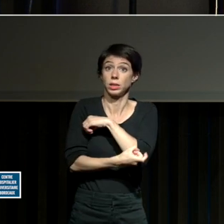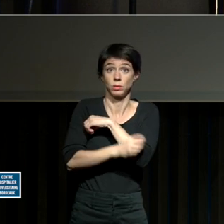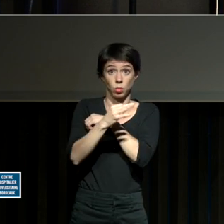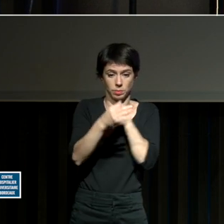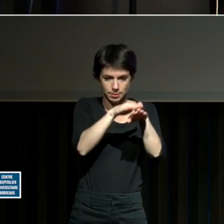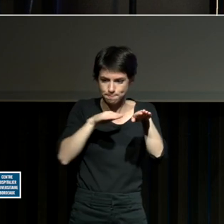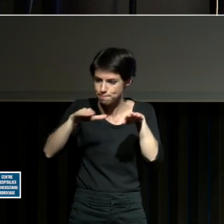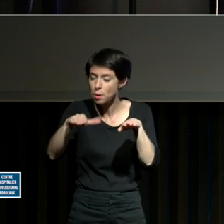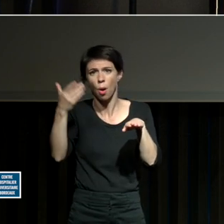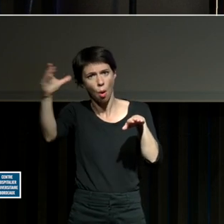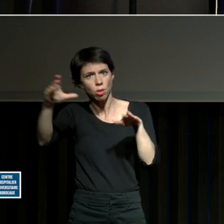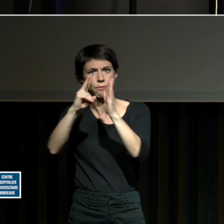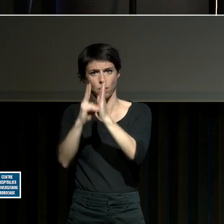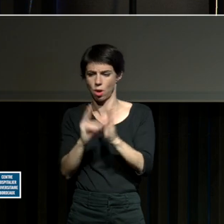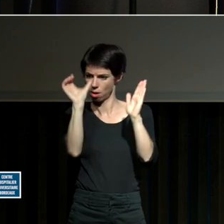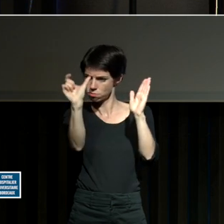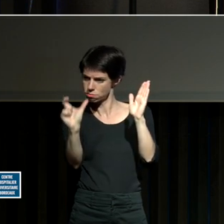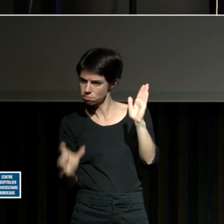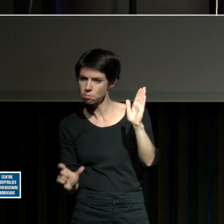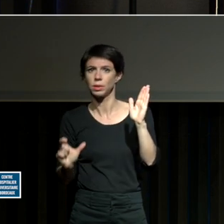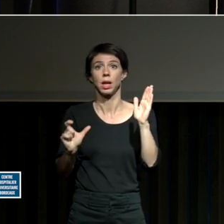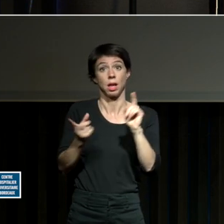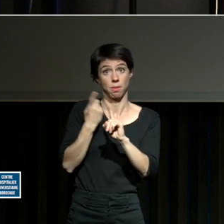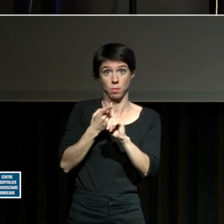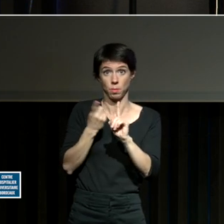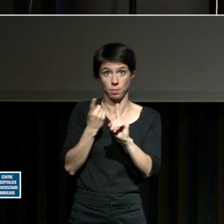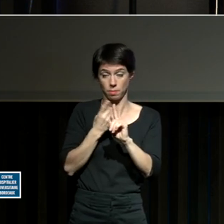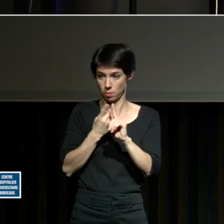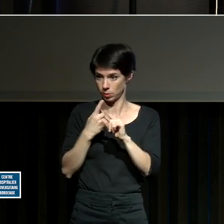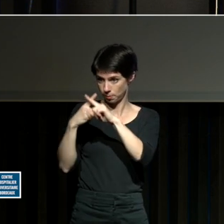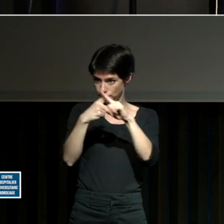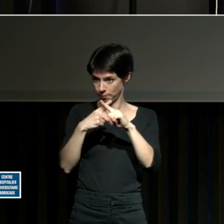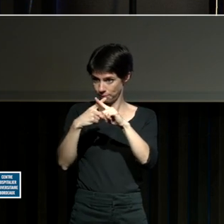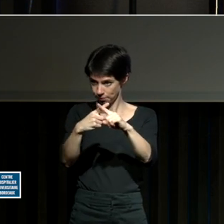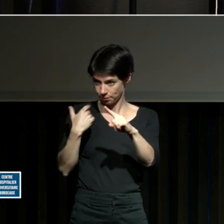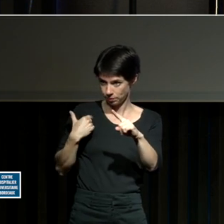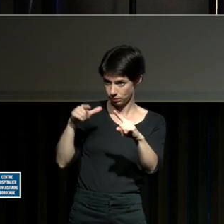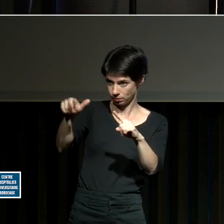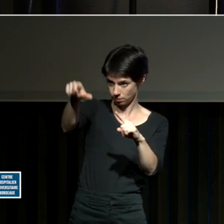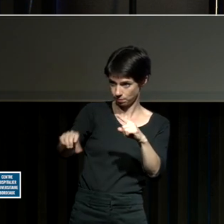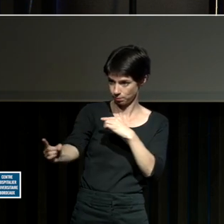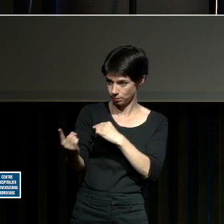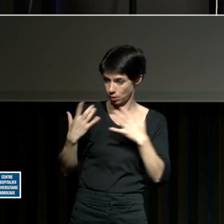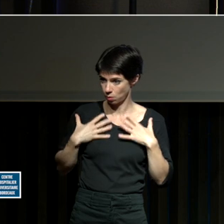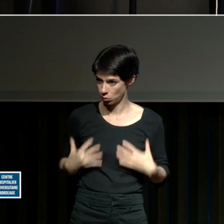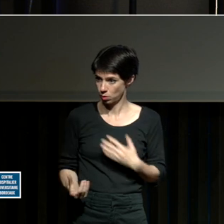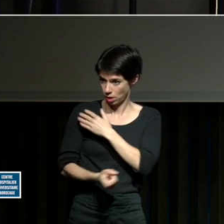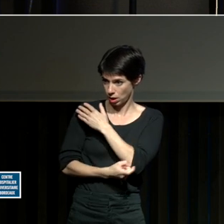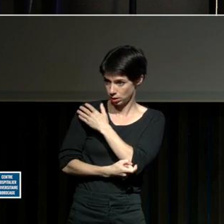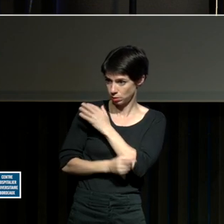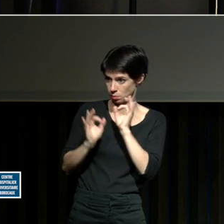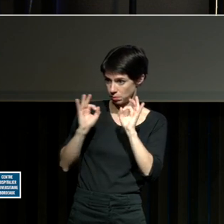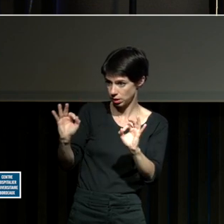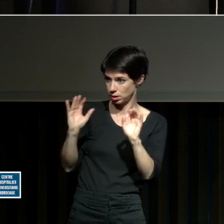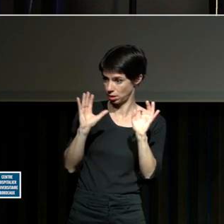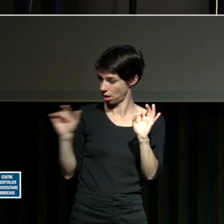importance car, finalement, ils vont conditionner l'angle sous lequel la conduite addictive va être abordée et comprise.